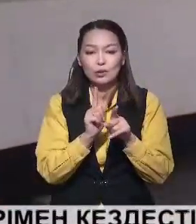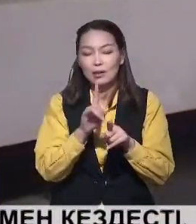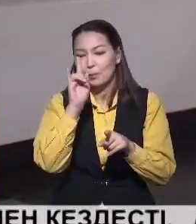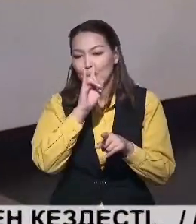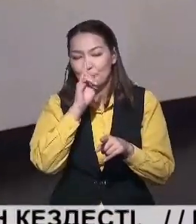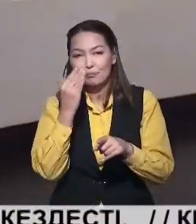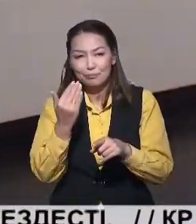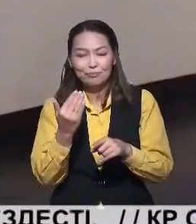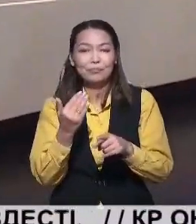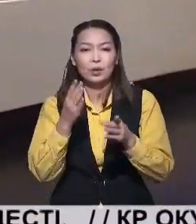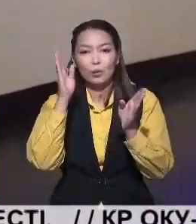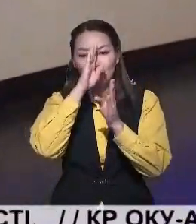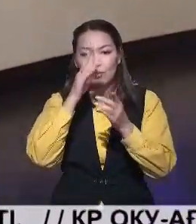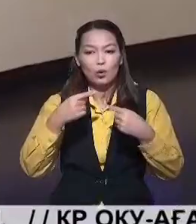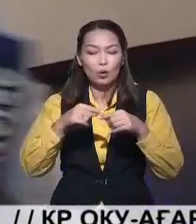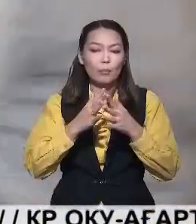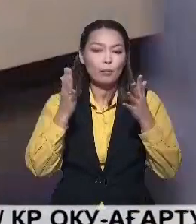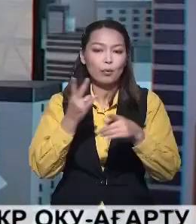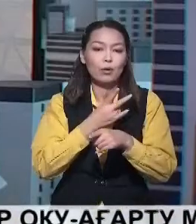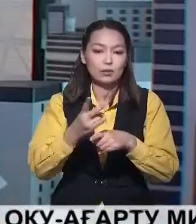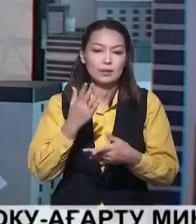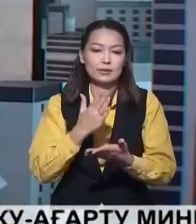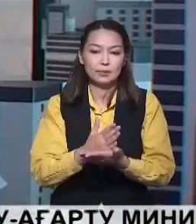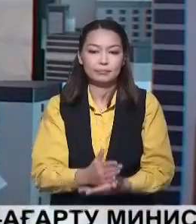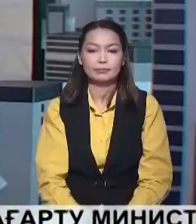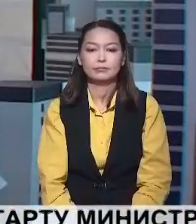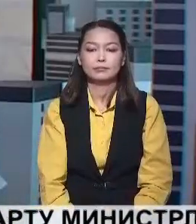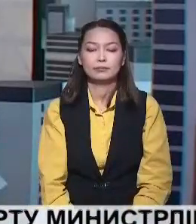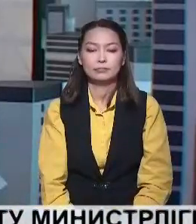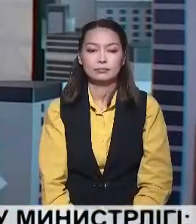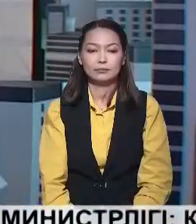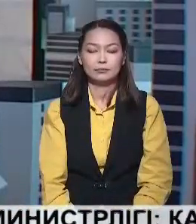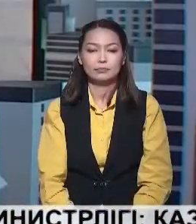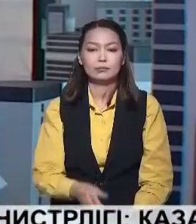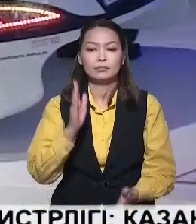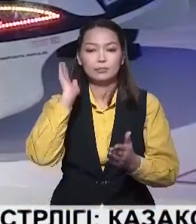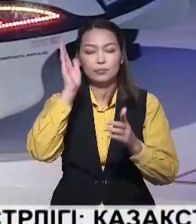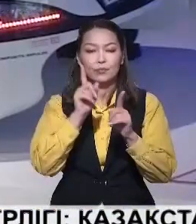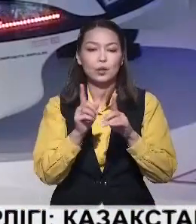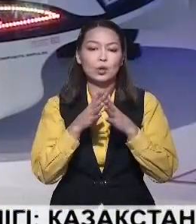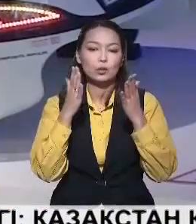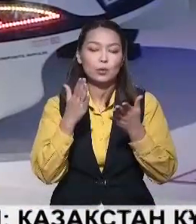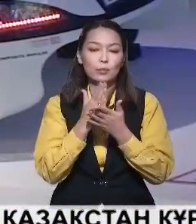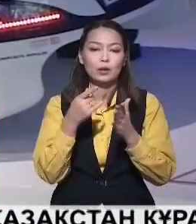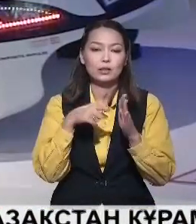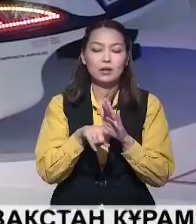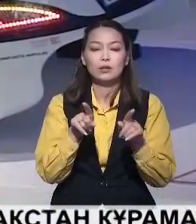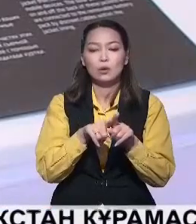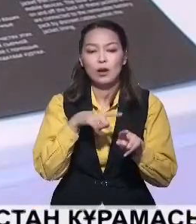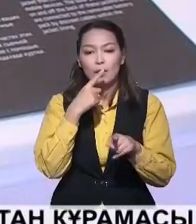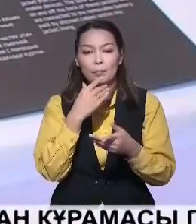тұлпарлардың қоршаған ортаға тигізер зияны өте көп. Мен үшін жасыл энергияның болашағы үлкен. Оның ішінде күн энергиясын айтсақ